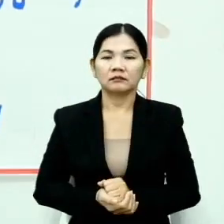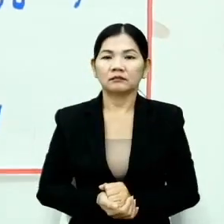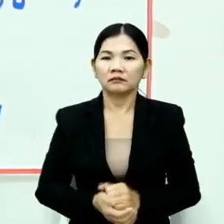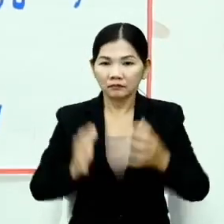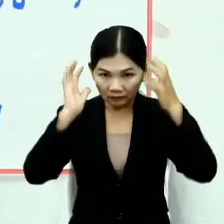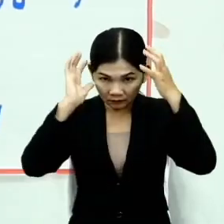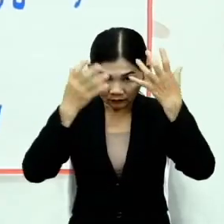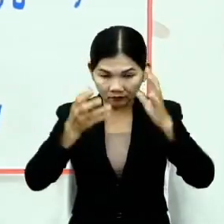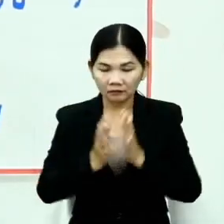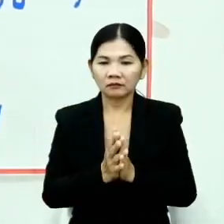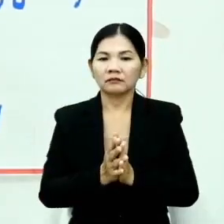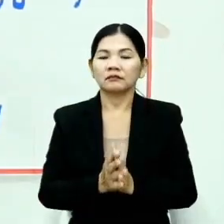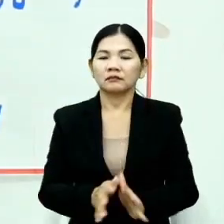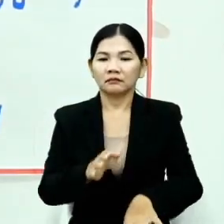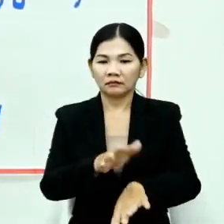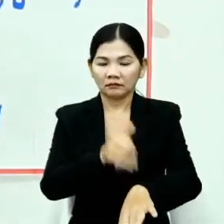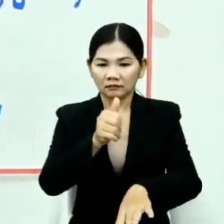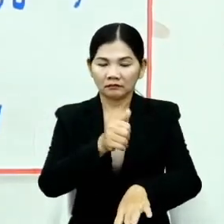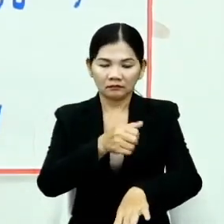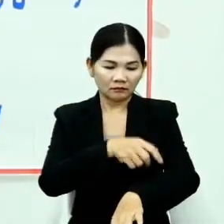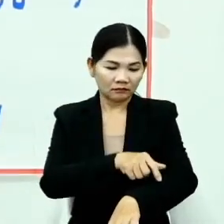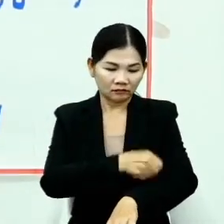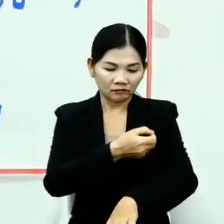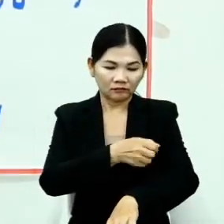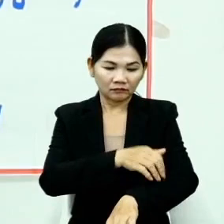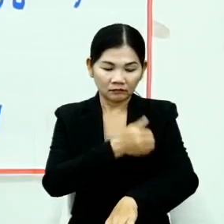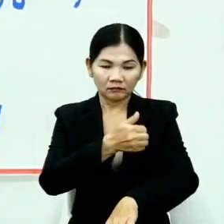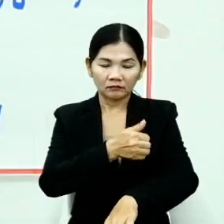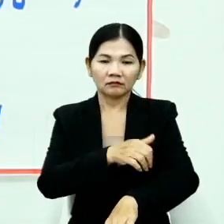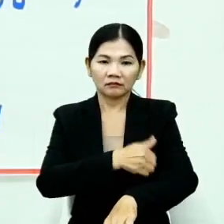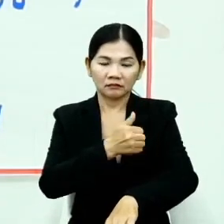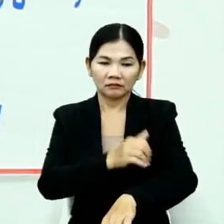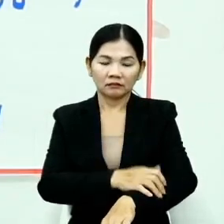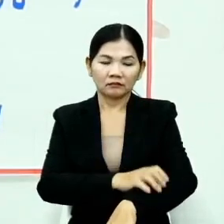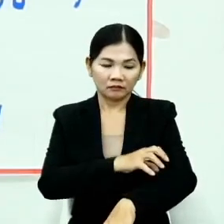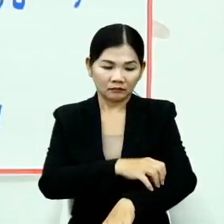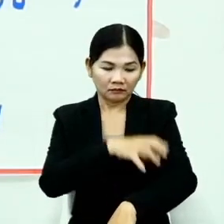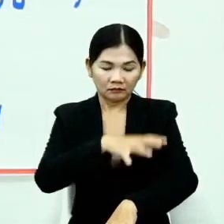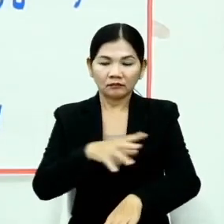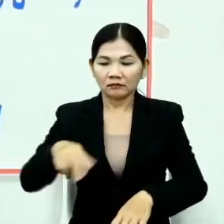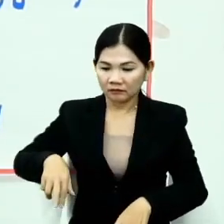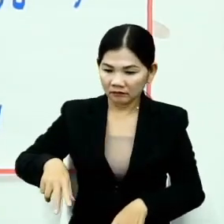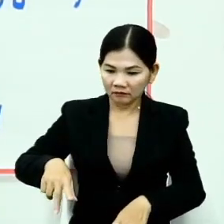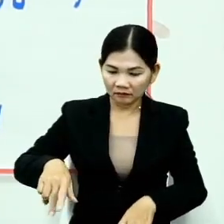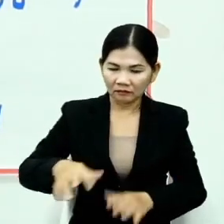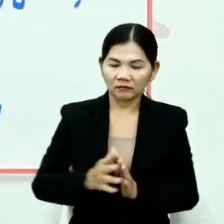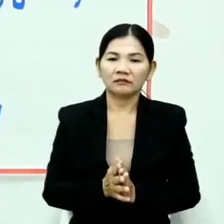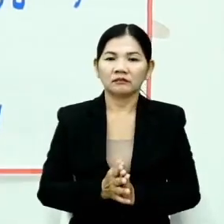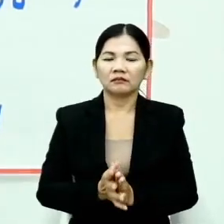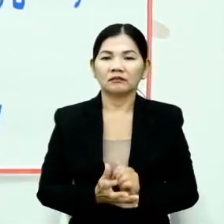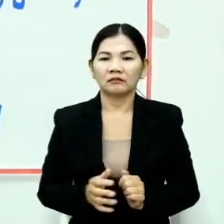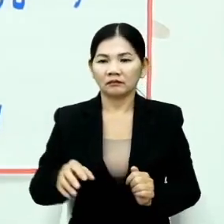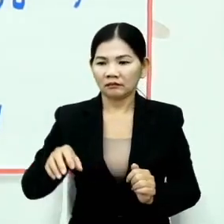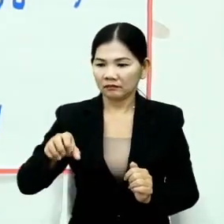Tàu. Kế. Đâm bảo. Tàu đá tỏ tá.